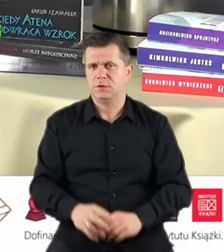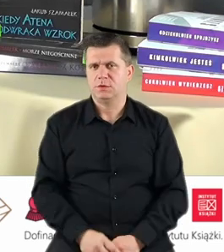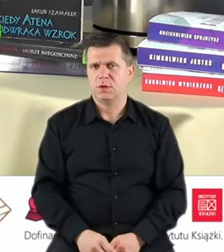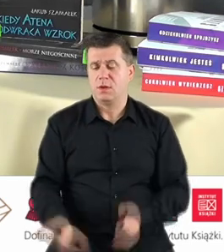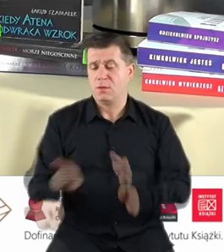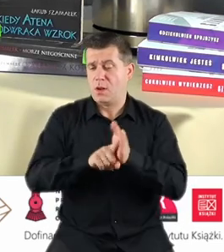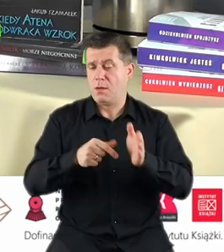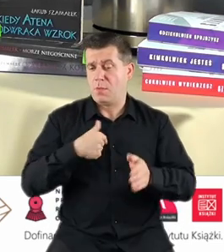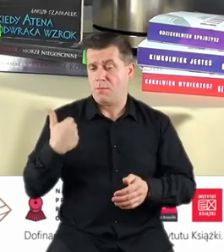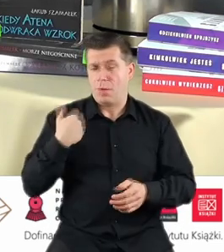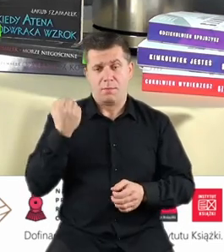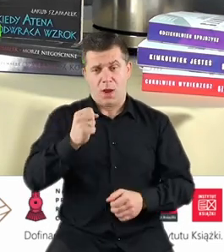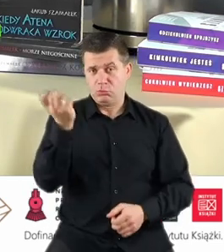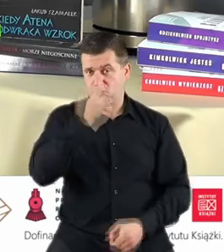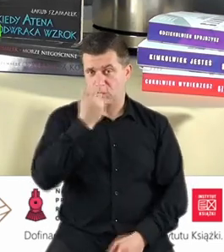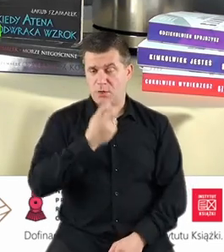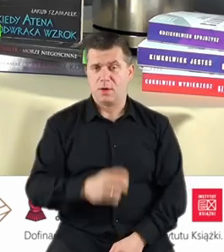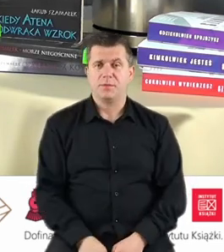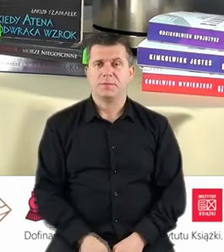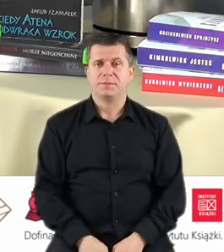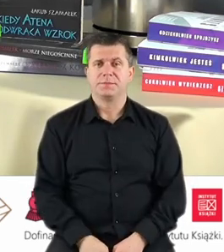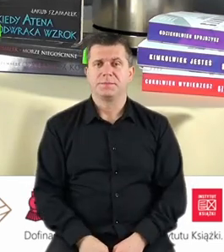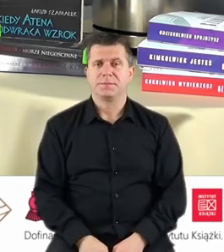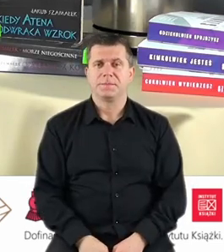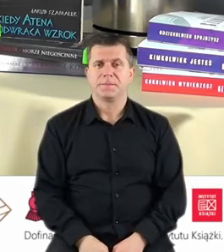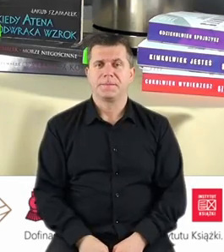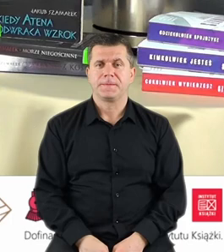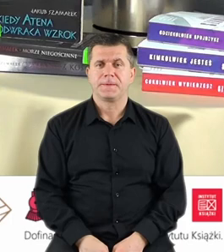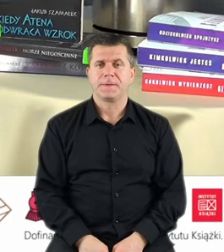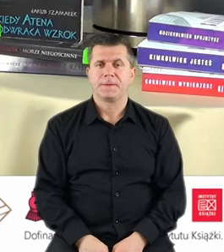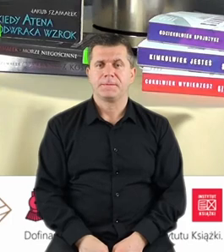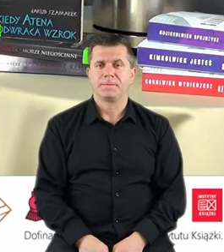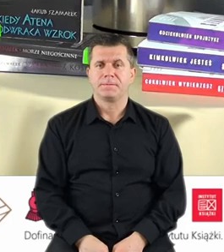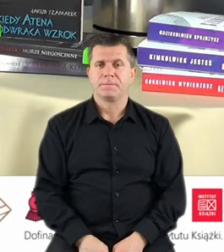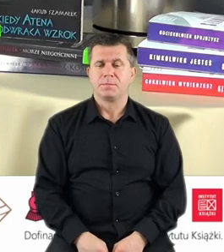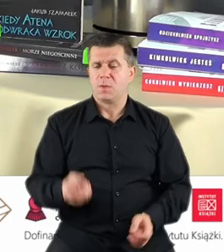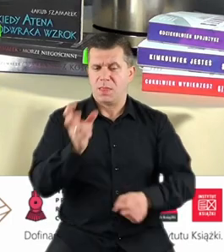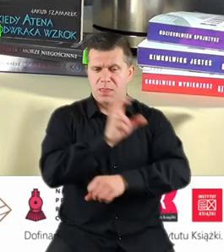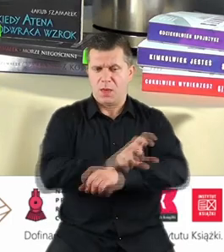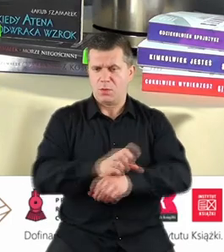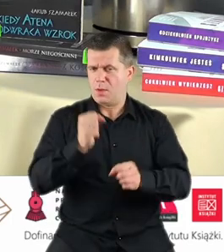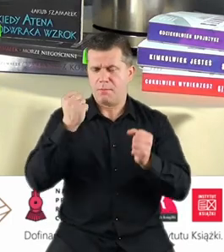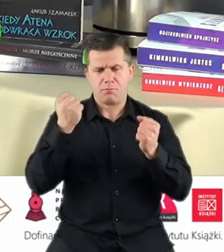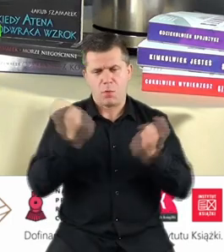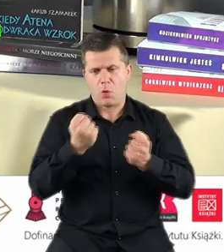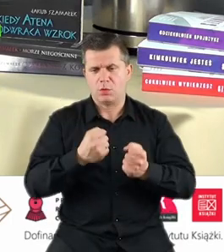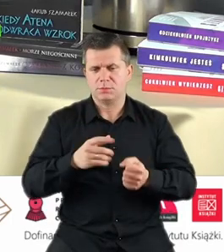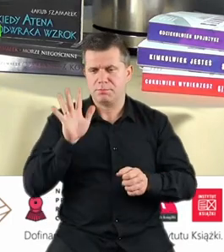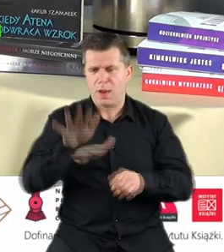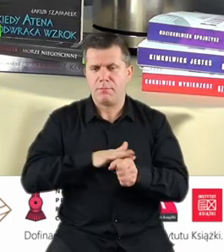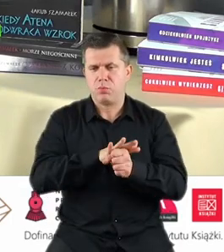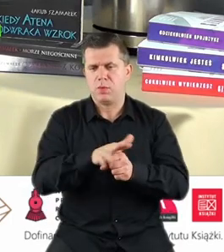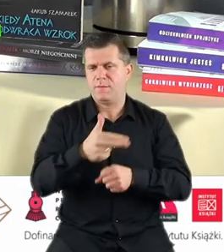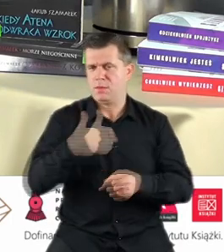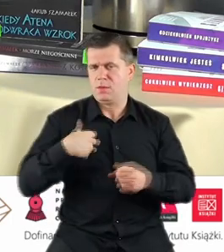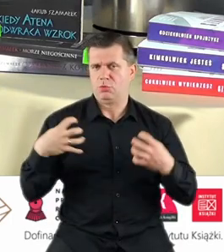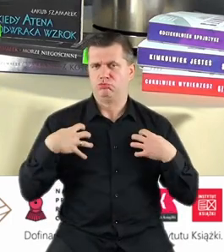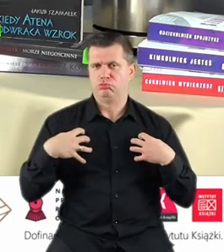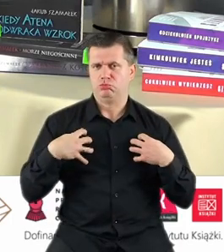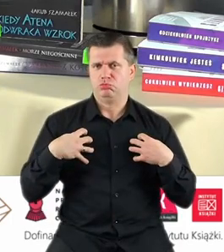I dla mnie to było bardzo ciekawe, jak sobie jakby sam zdałem sprawę z tego, jak bardzo technologia wkracza w nasze życie i jak szybko